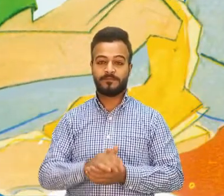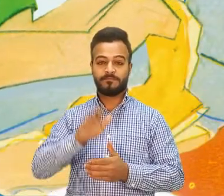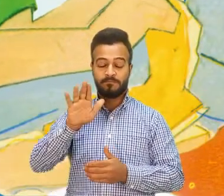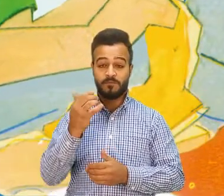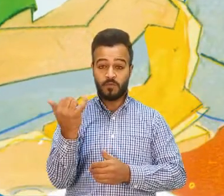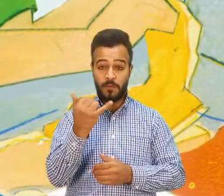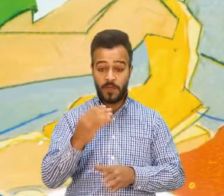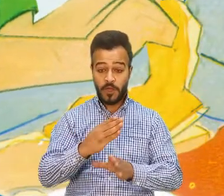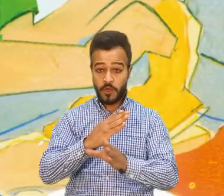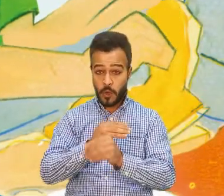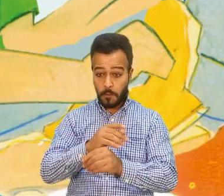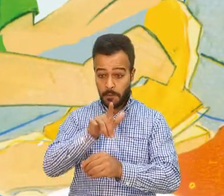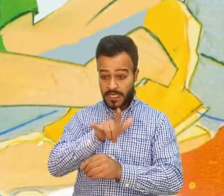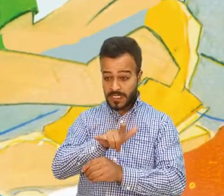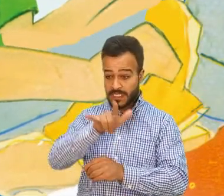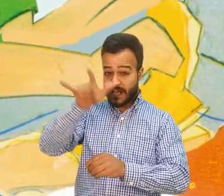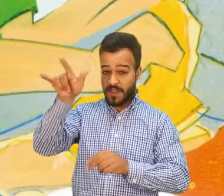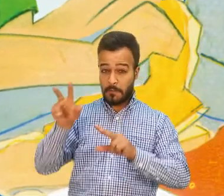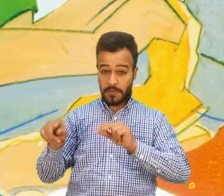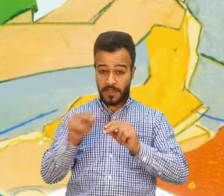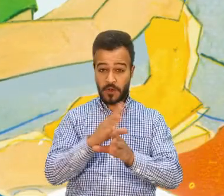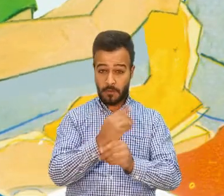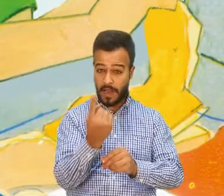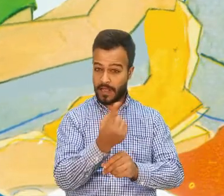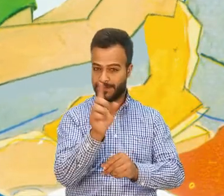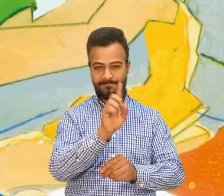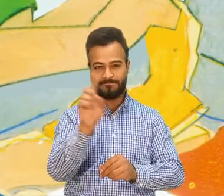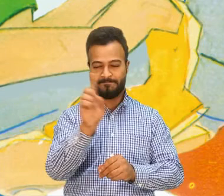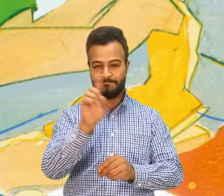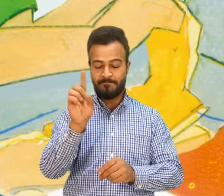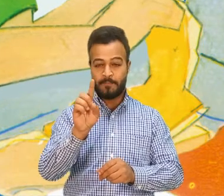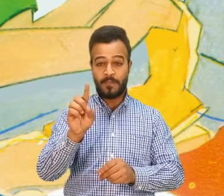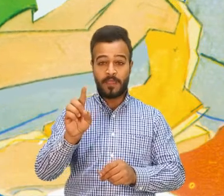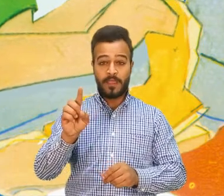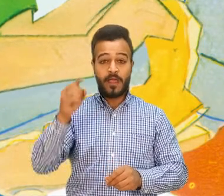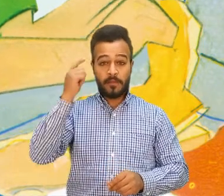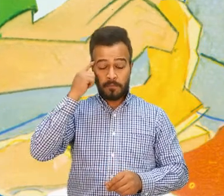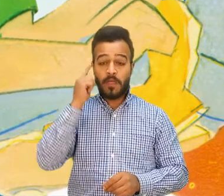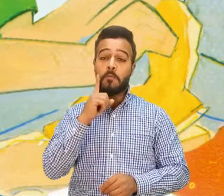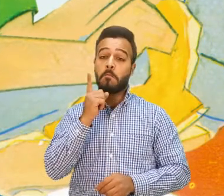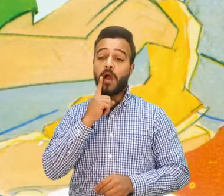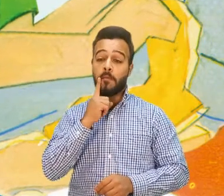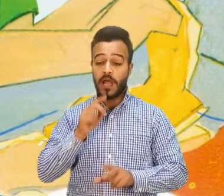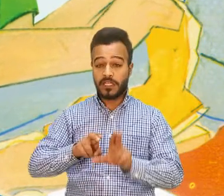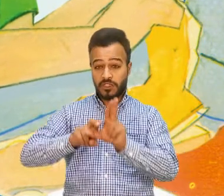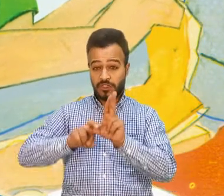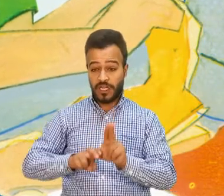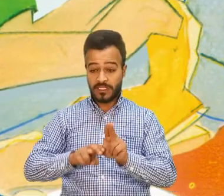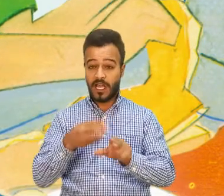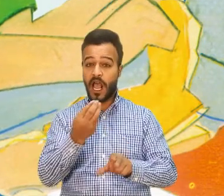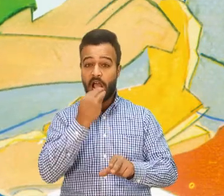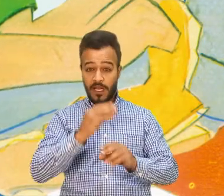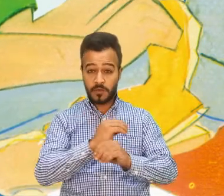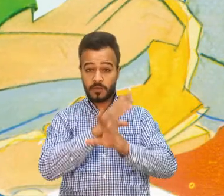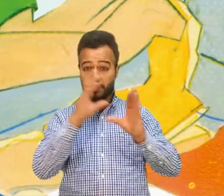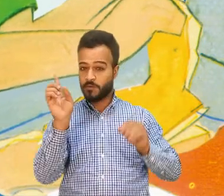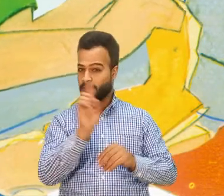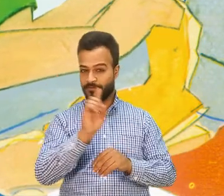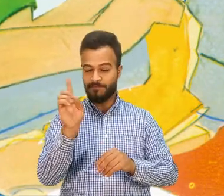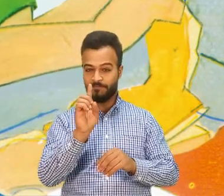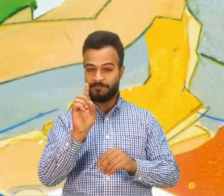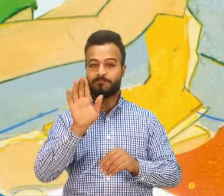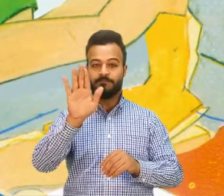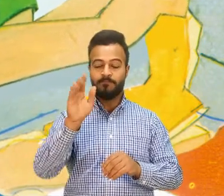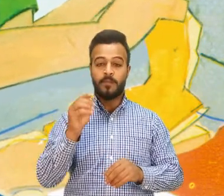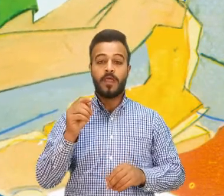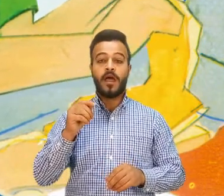يوم السفر ليس كباقي الأيام. لم تجلس أمها لتناول الإفطار،